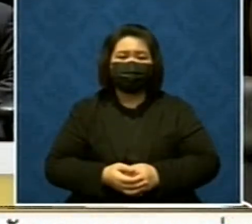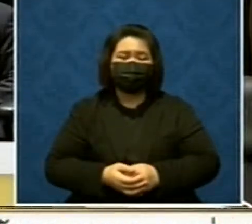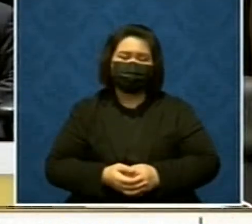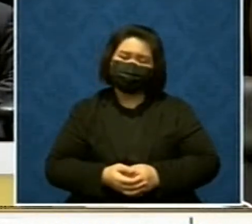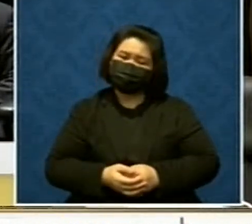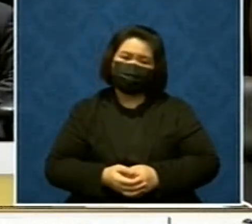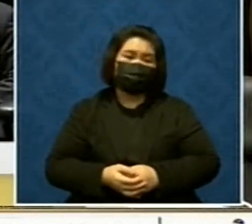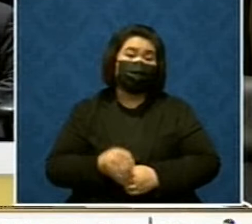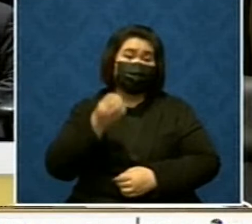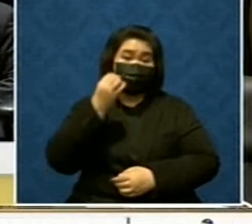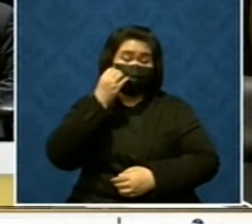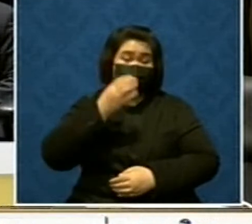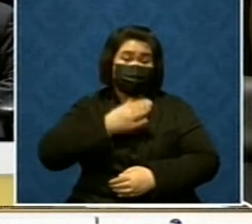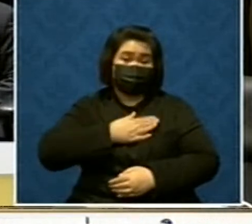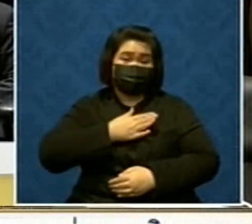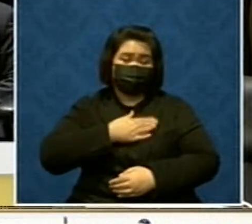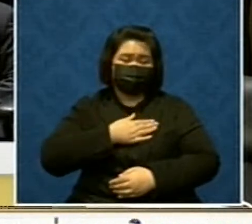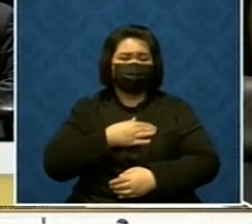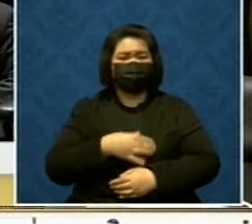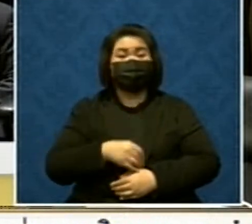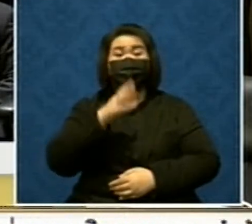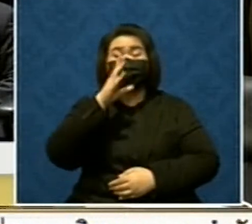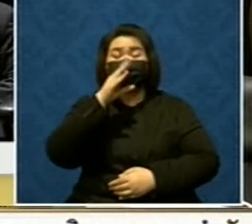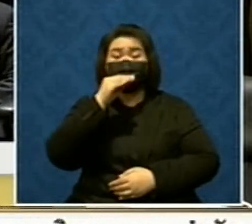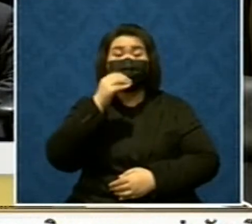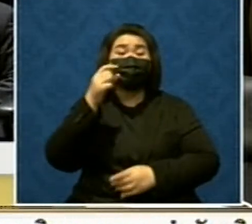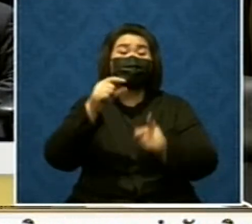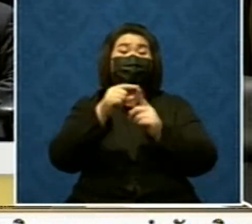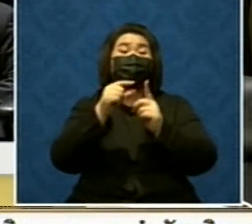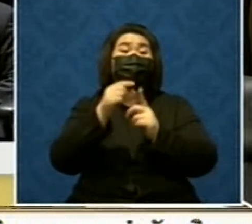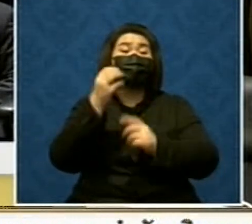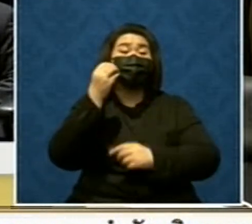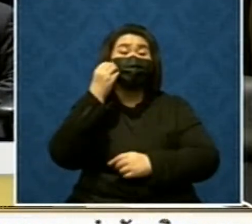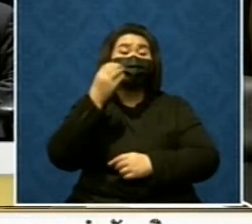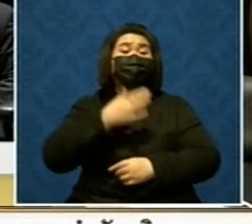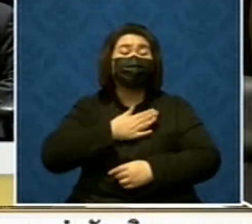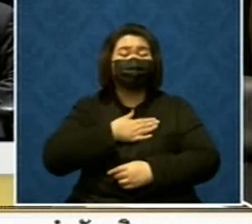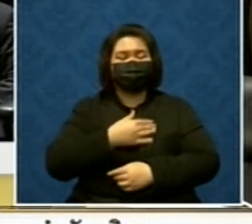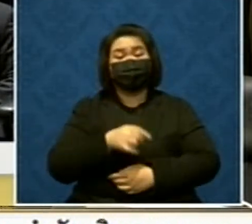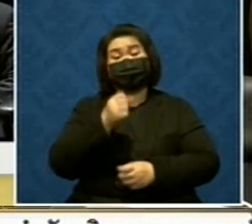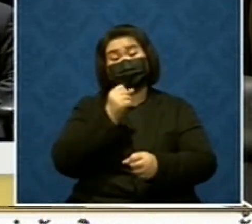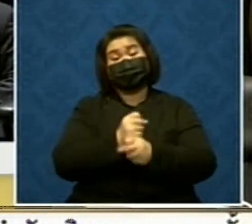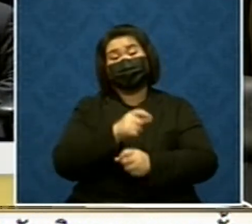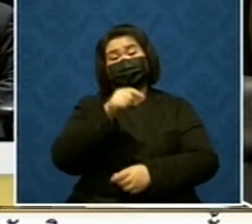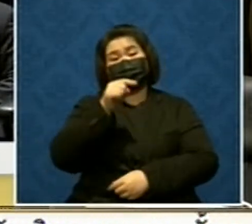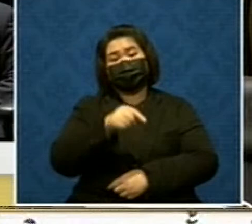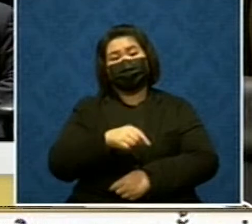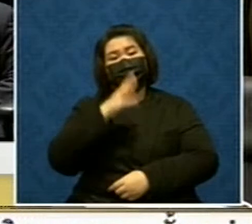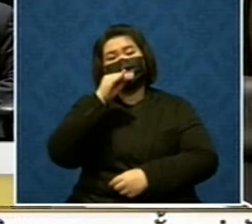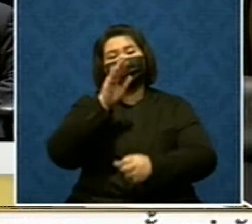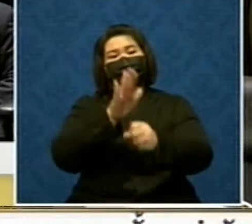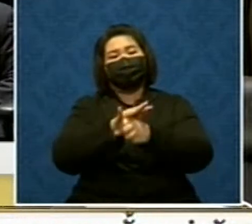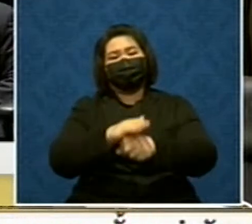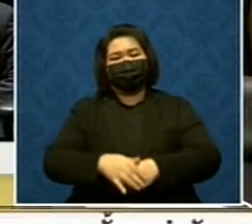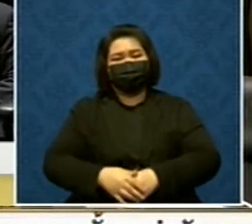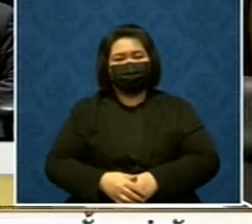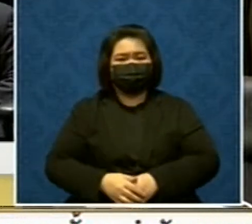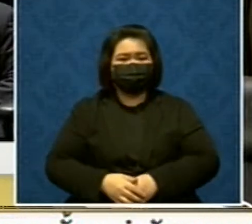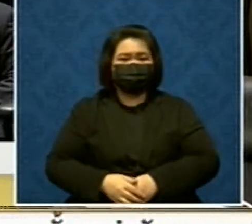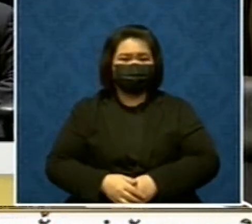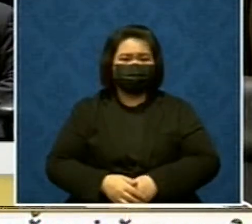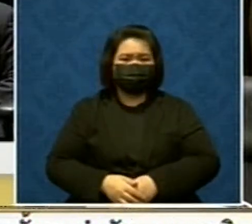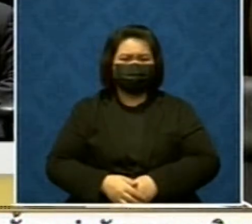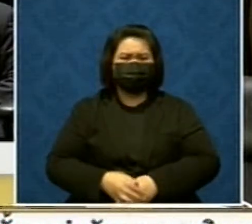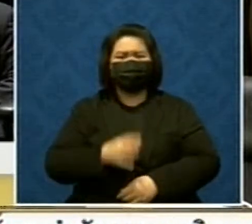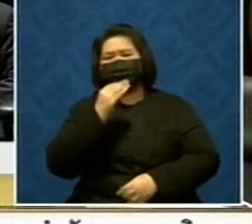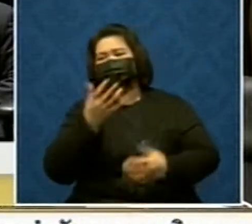บ้านผมก็ถึงบอกว่าถ้าภาษาบ้านผมท่านประธานทำแบบนี้เบิดคำสิว่าคือ